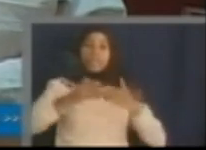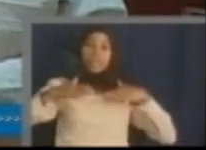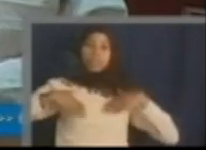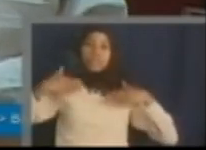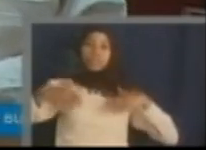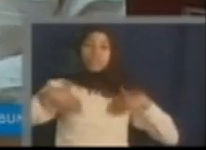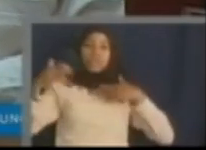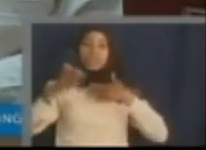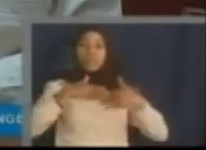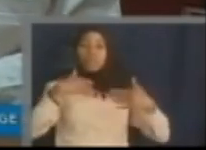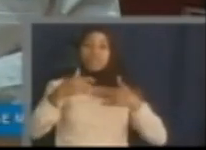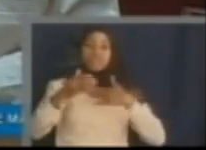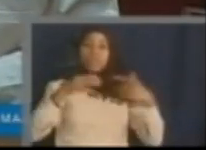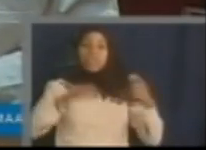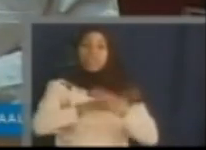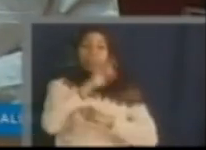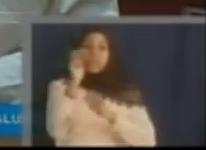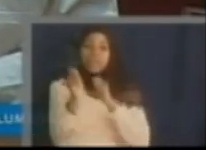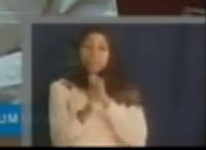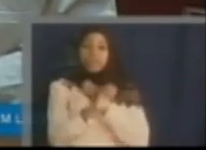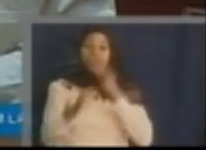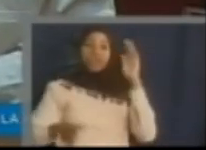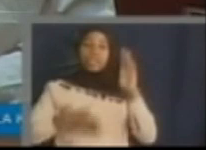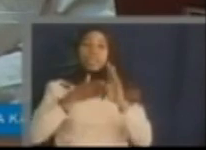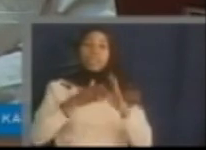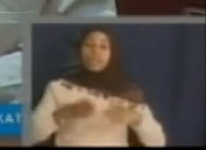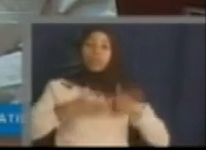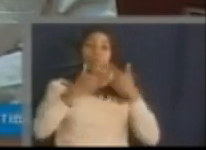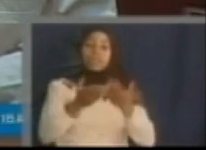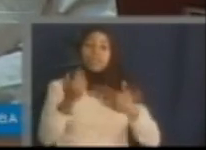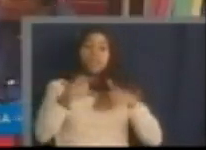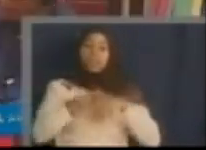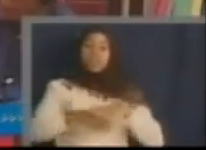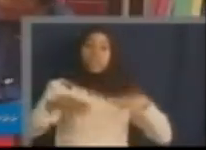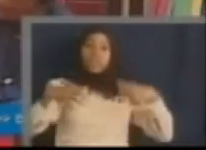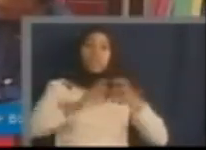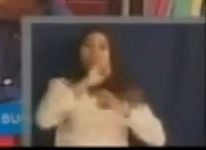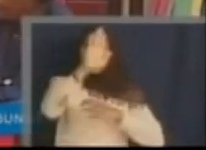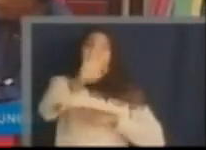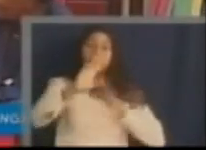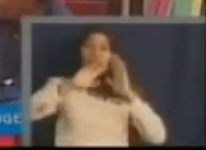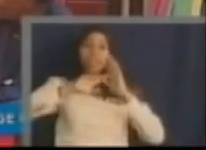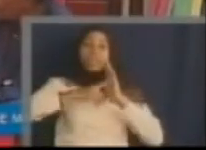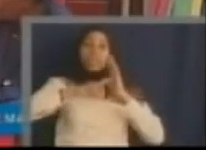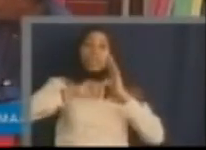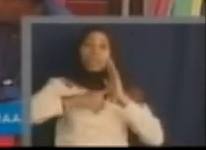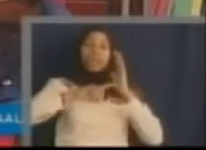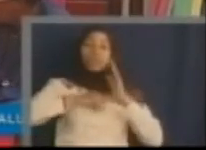marekebisho ili naye awasilishe kwenye kamati yake ya kanuni kwa hatua